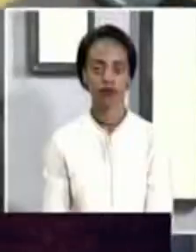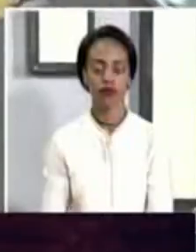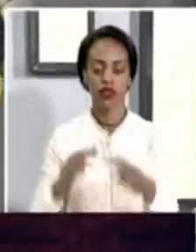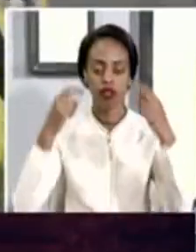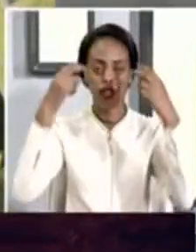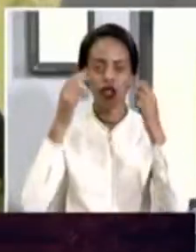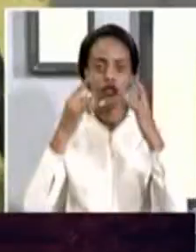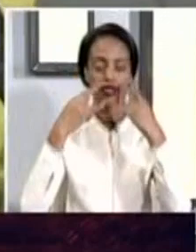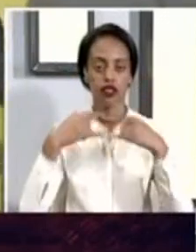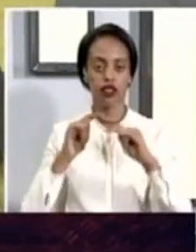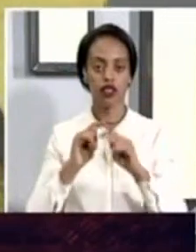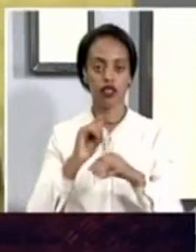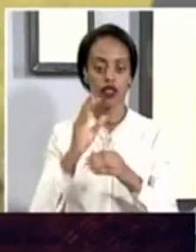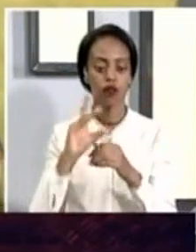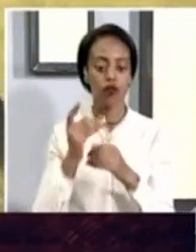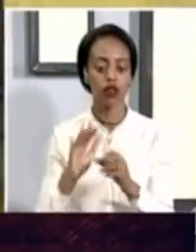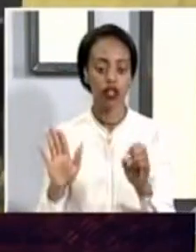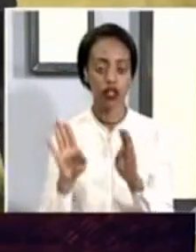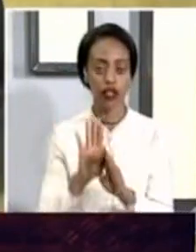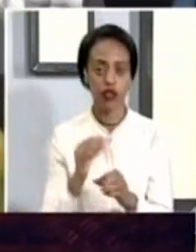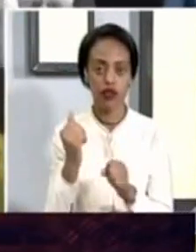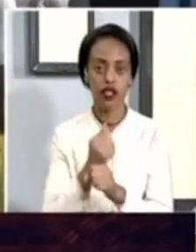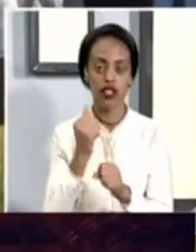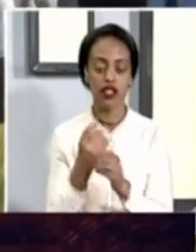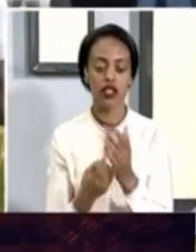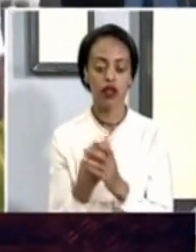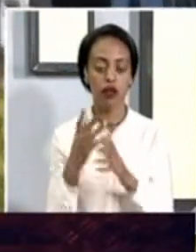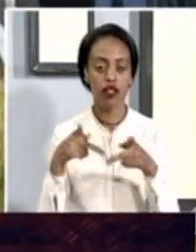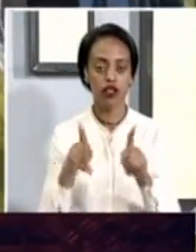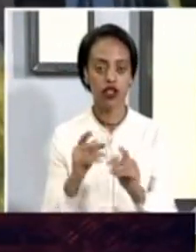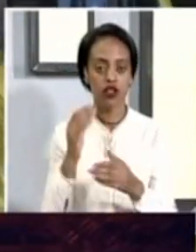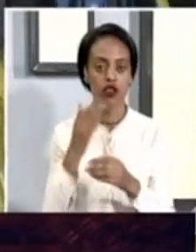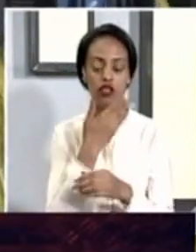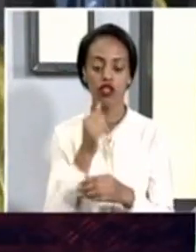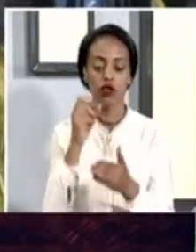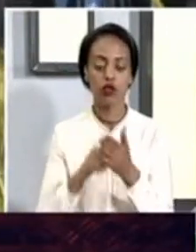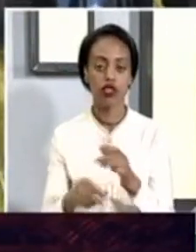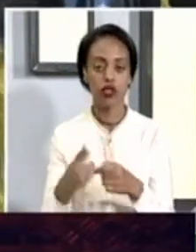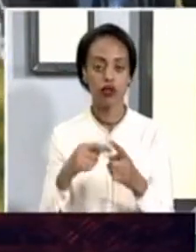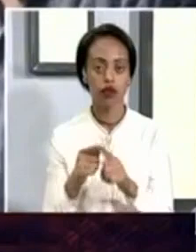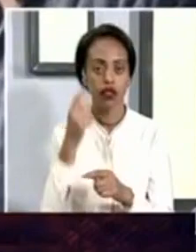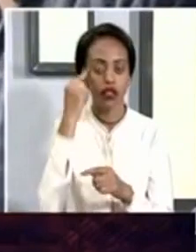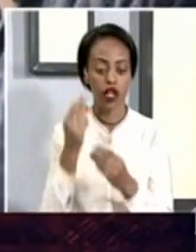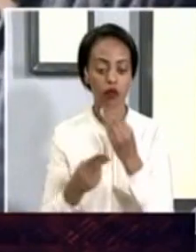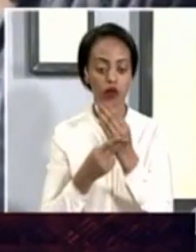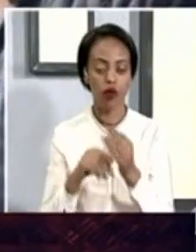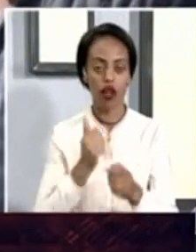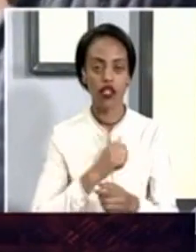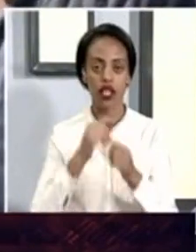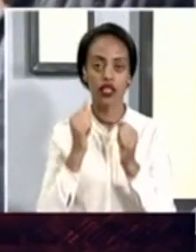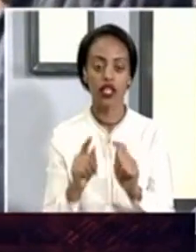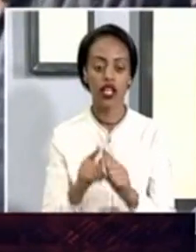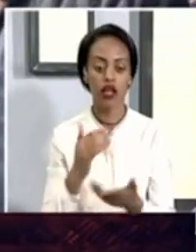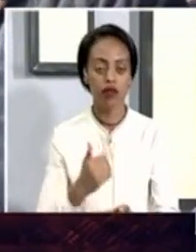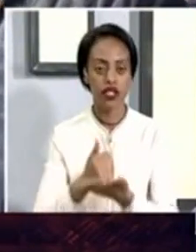ኣርእስተ ዜና ብኩታ ገጠም ዝሳለጥ ስራሕቲ ልምዓት ሕርሻ ዝሓሸ ውፅኢት የምፅእ ከም ዘለዎን ትግራይ ብቁጠባ ዓርሳ ክትክእል ከም